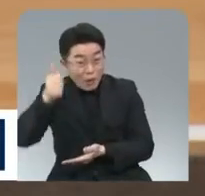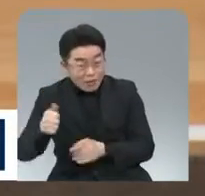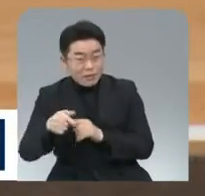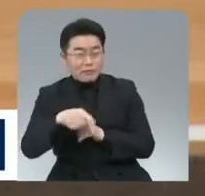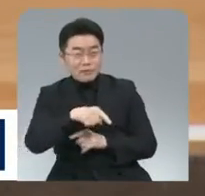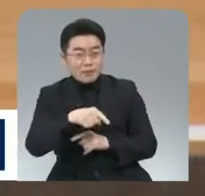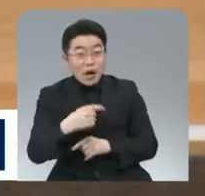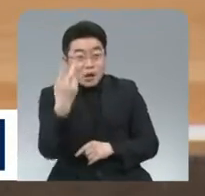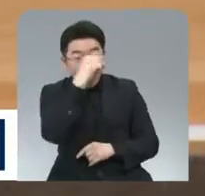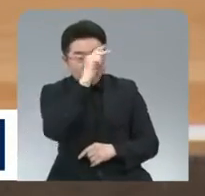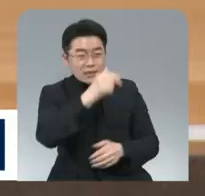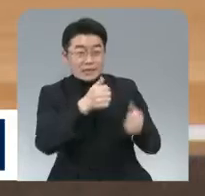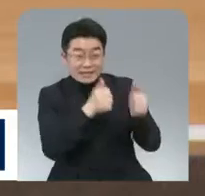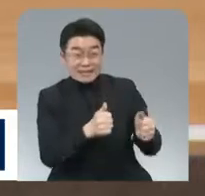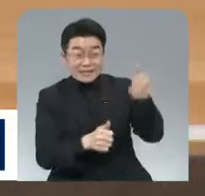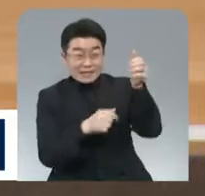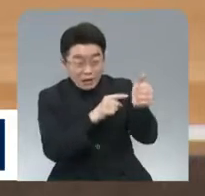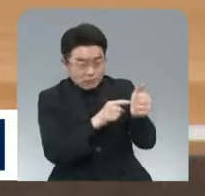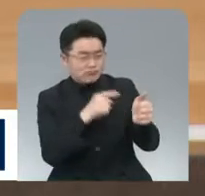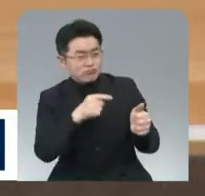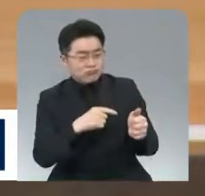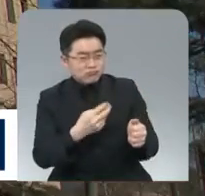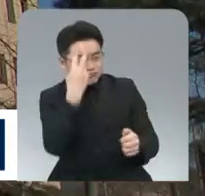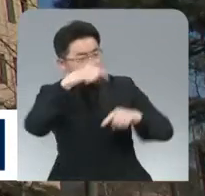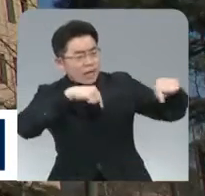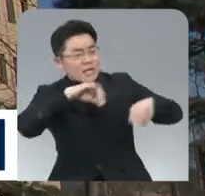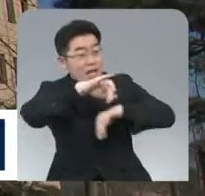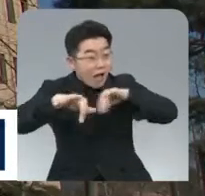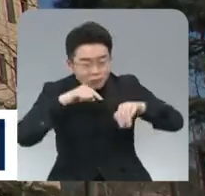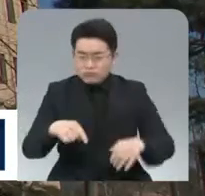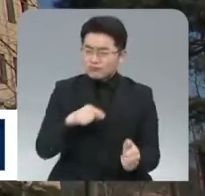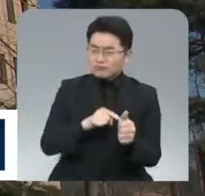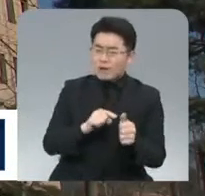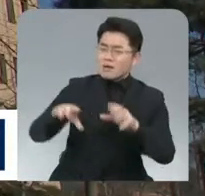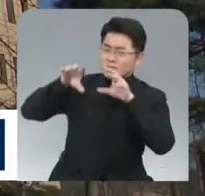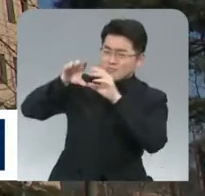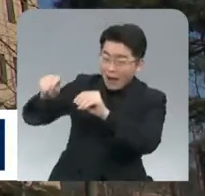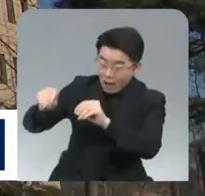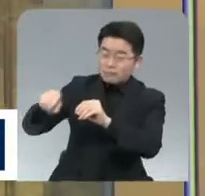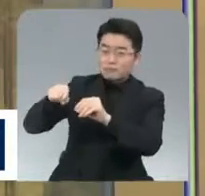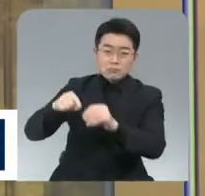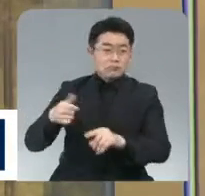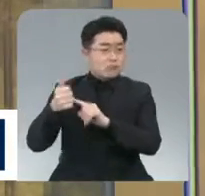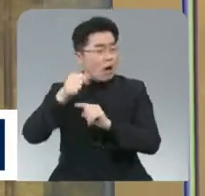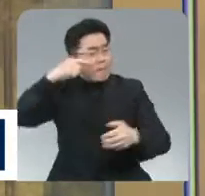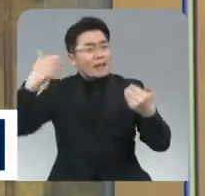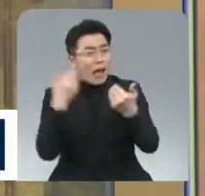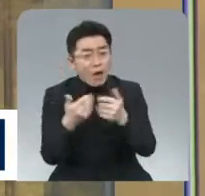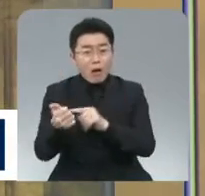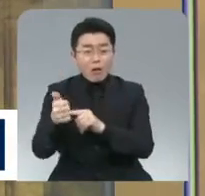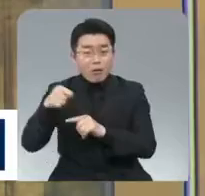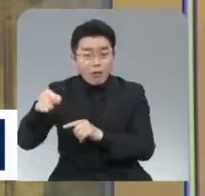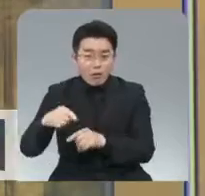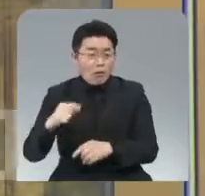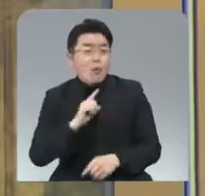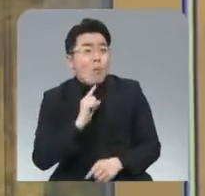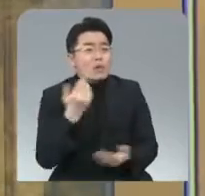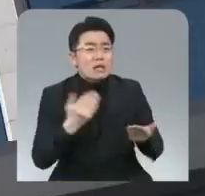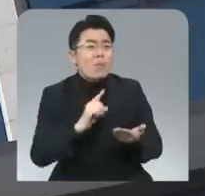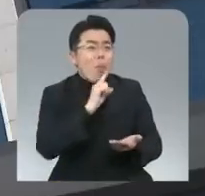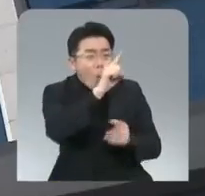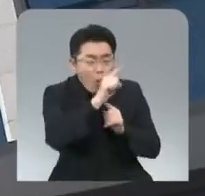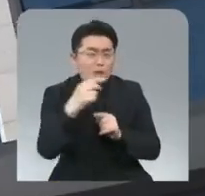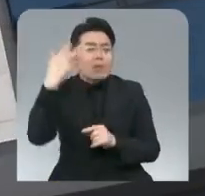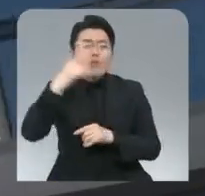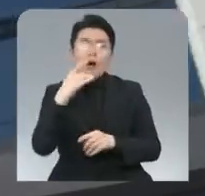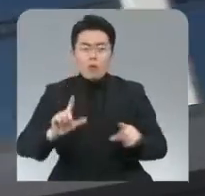について話し合う予定です代表団について毛虫は主な懸案と今後の